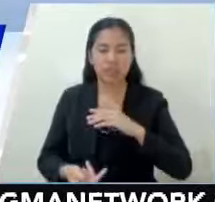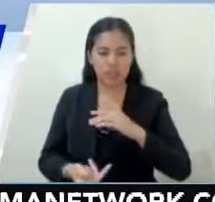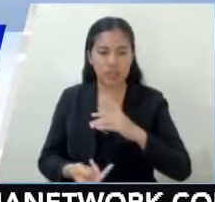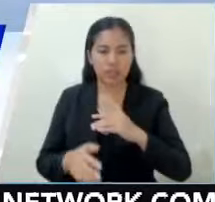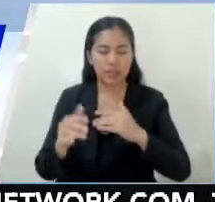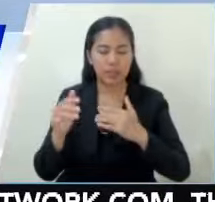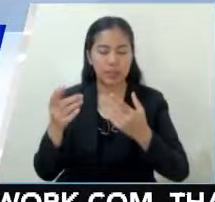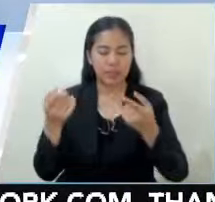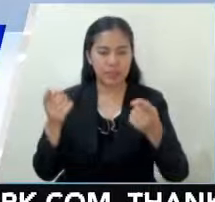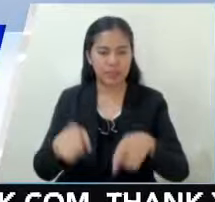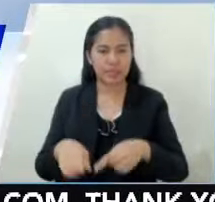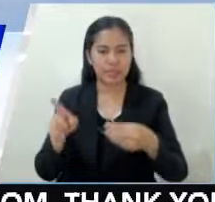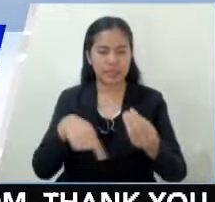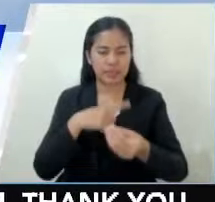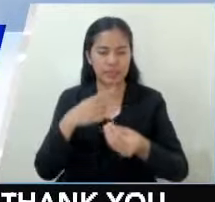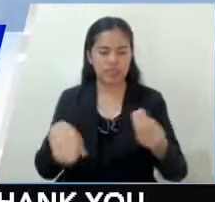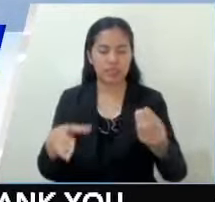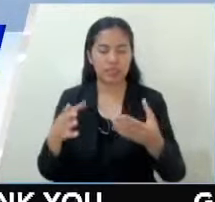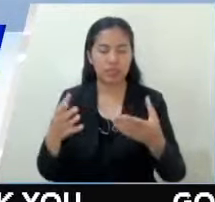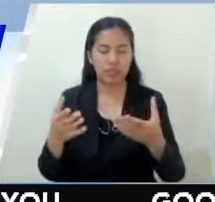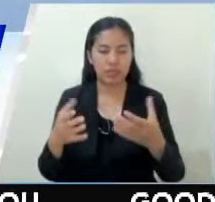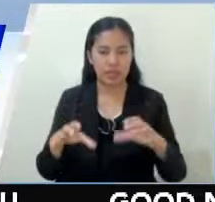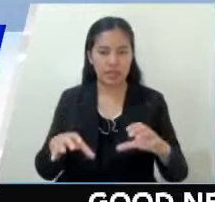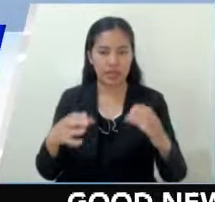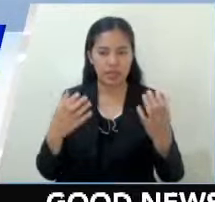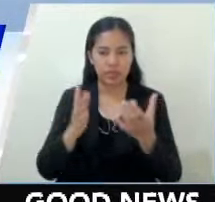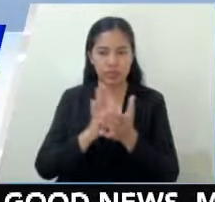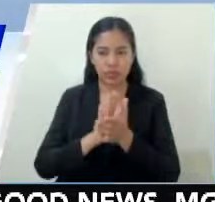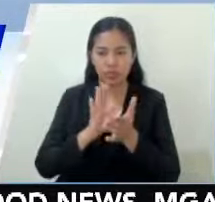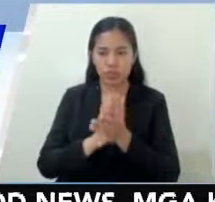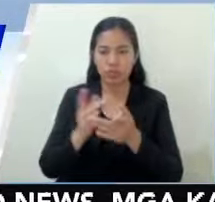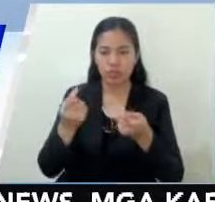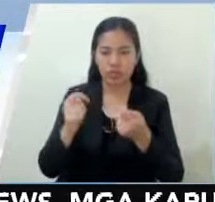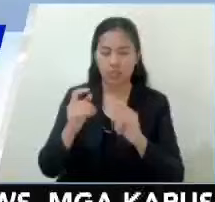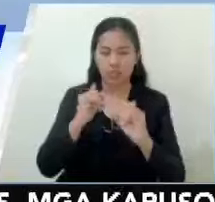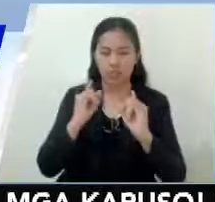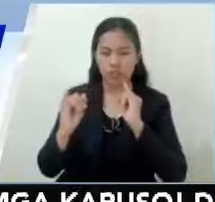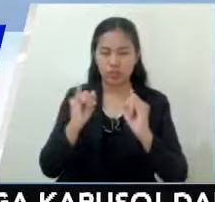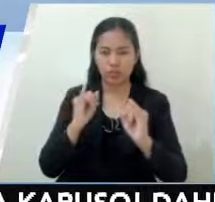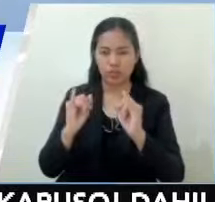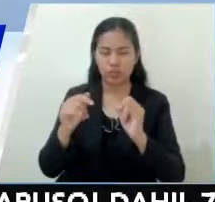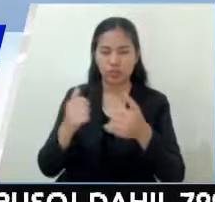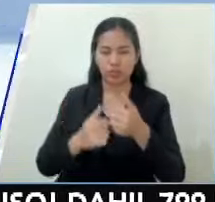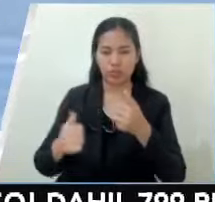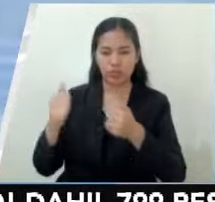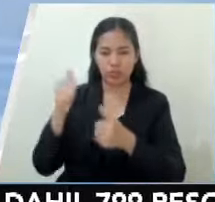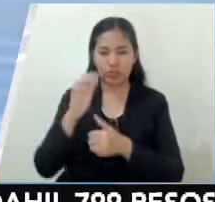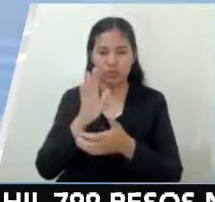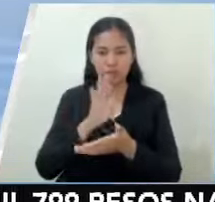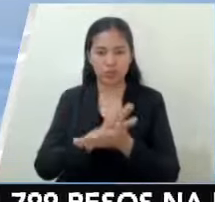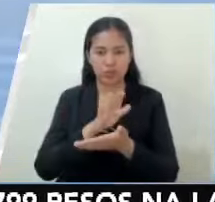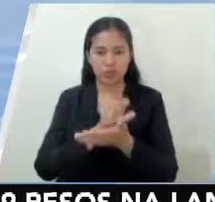sa paaralan. Sinusubukan pang kunan ng pahayag ang pamunuan ng paaralan.